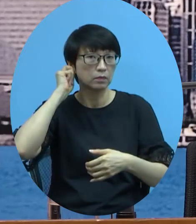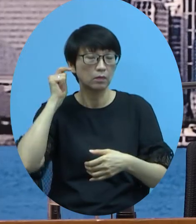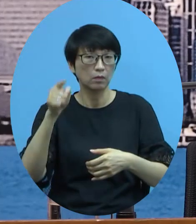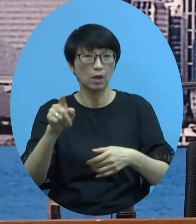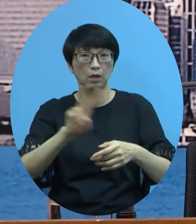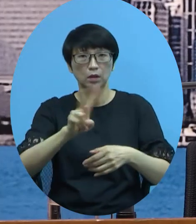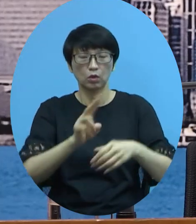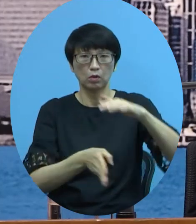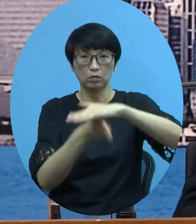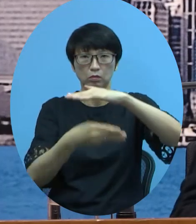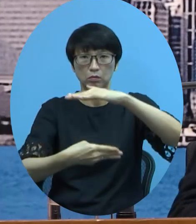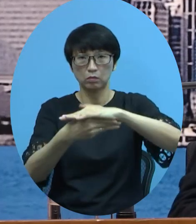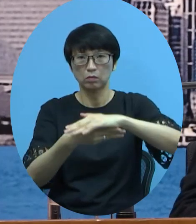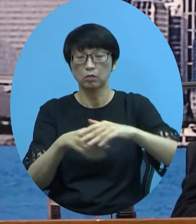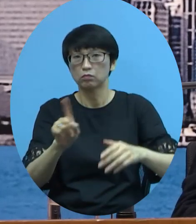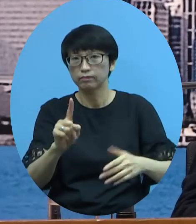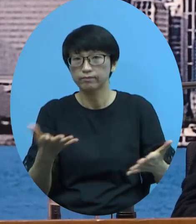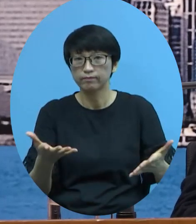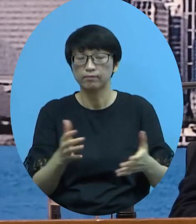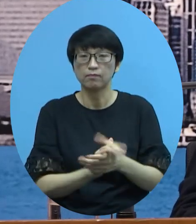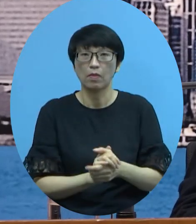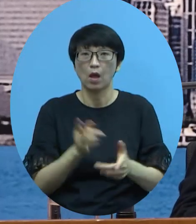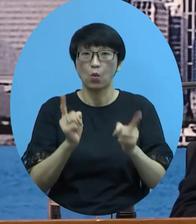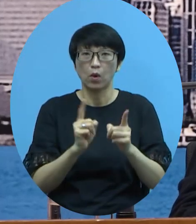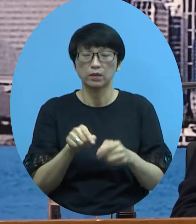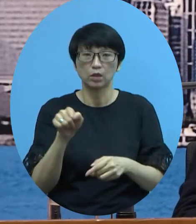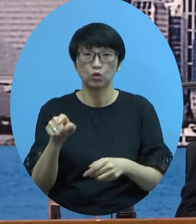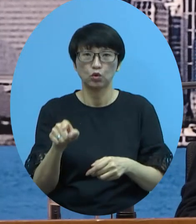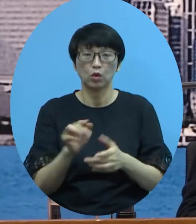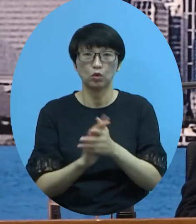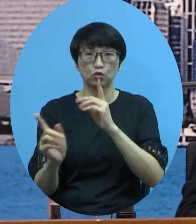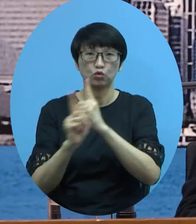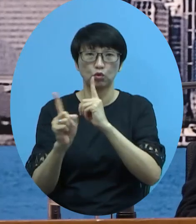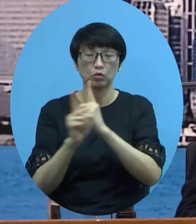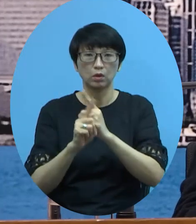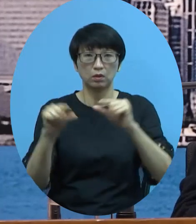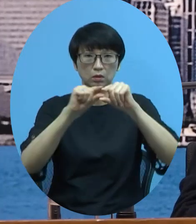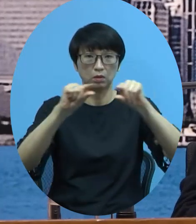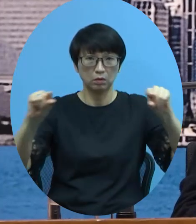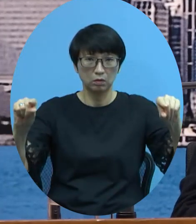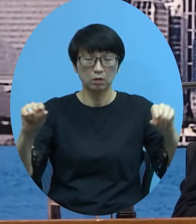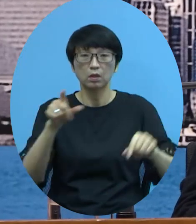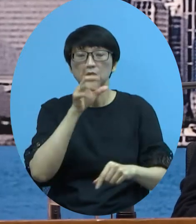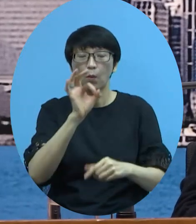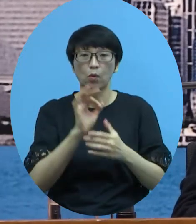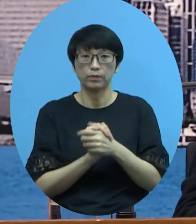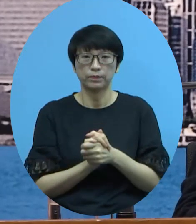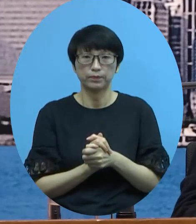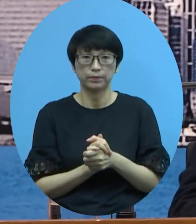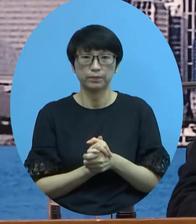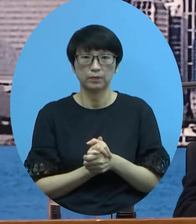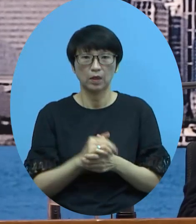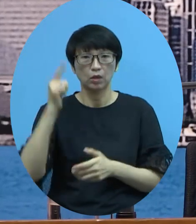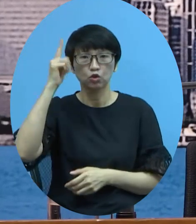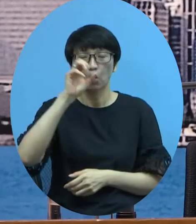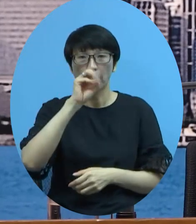劏房嘅咧？同埋會唔會有個準確少少嘅地址咧？同埋就想問